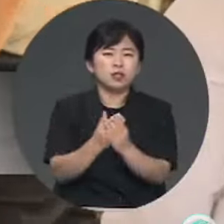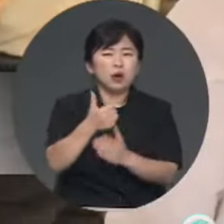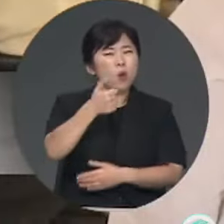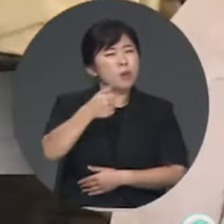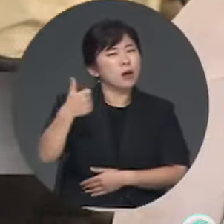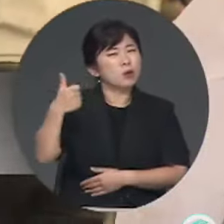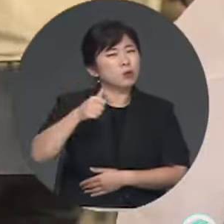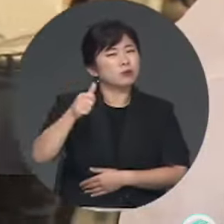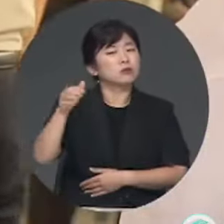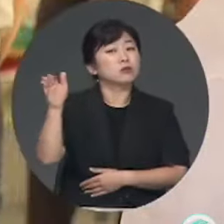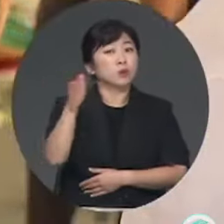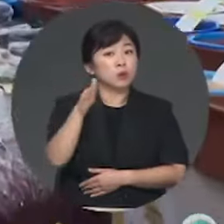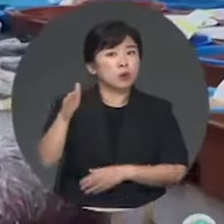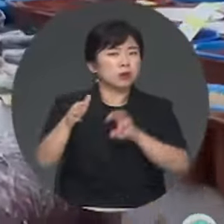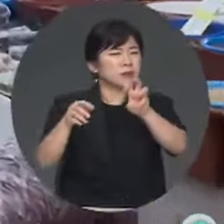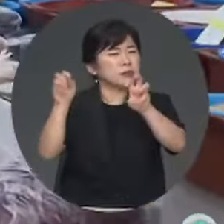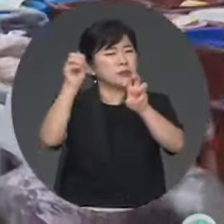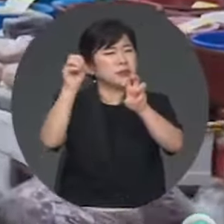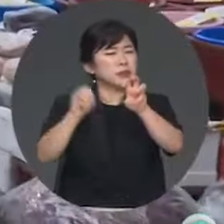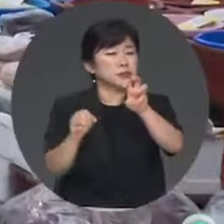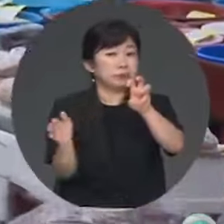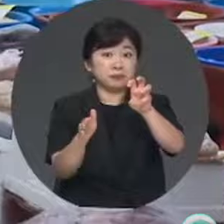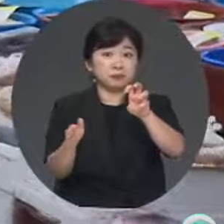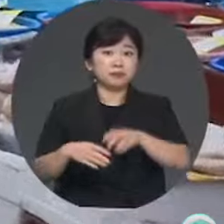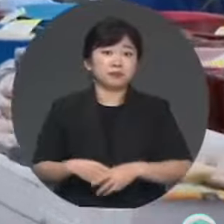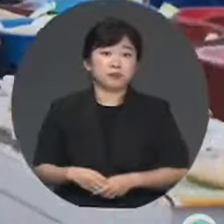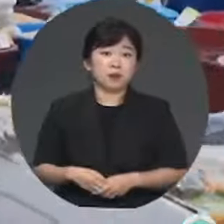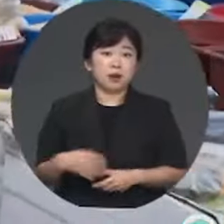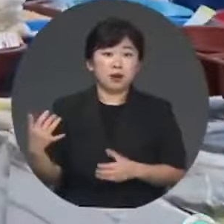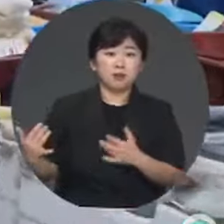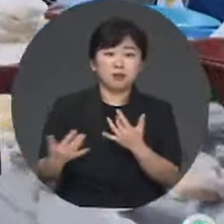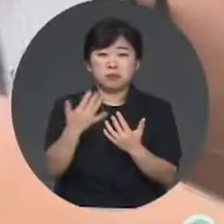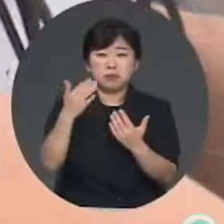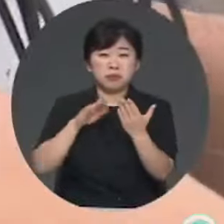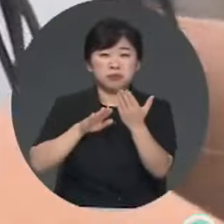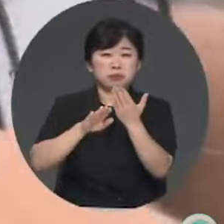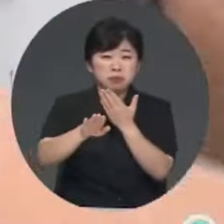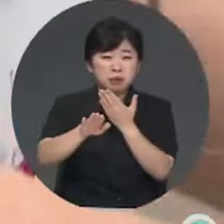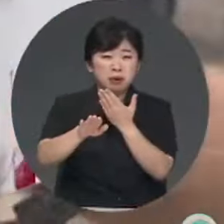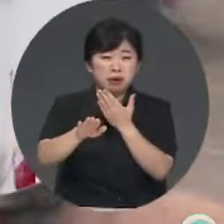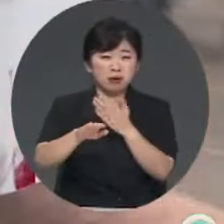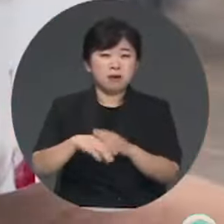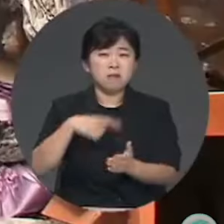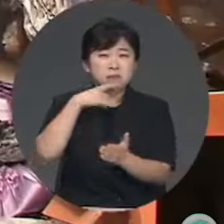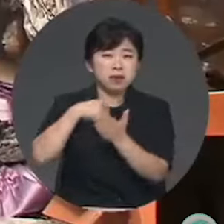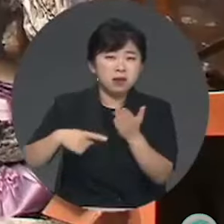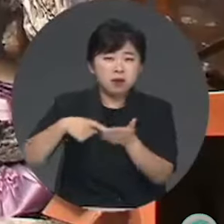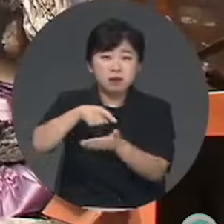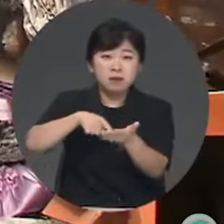곳으로 30%대에 머물고 있습니다. 화재가 발생했을 경우를 대비해 피해